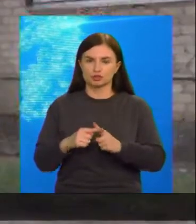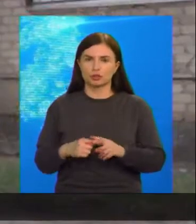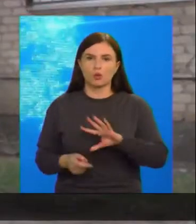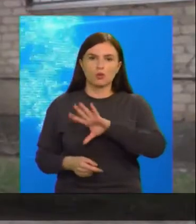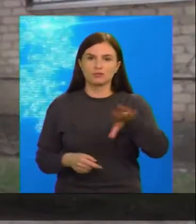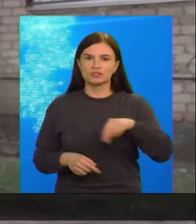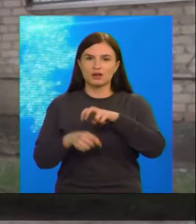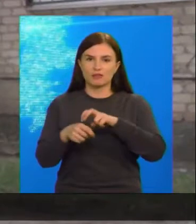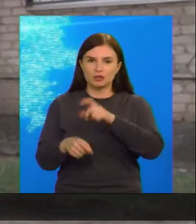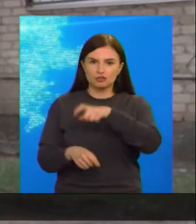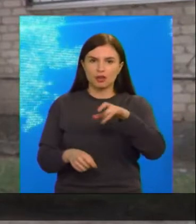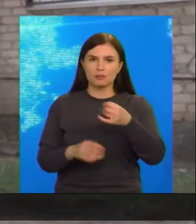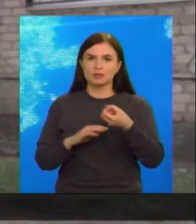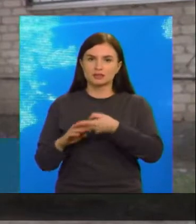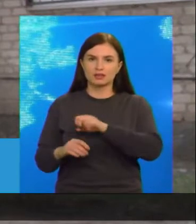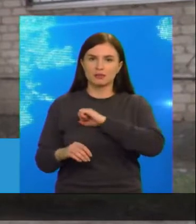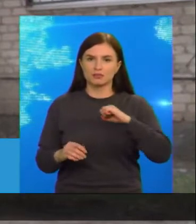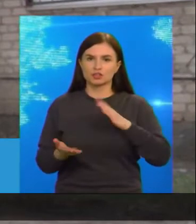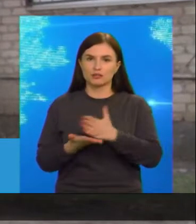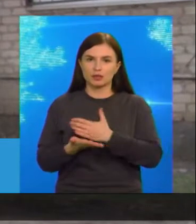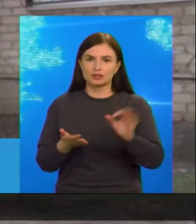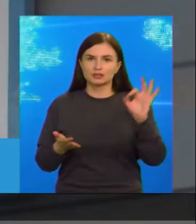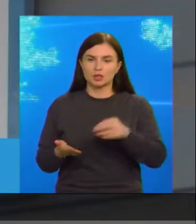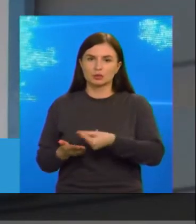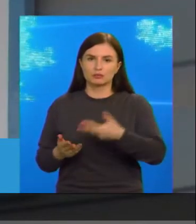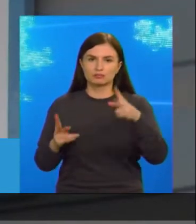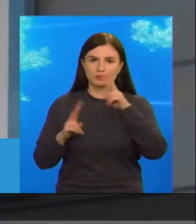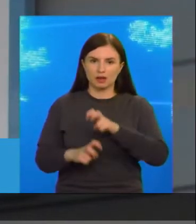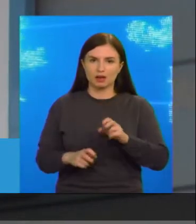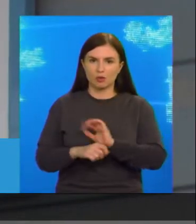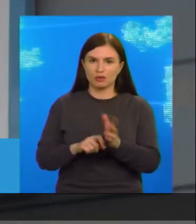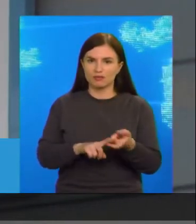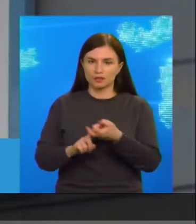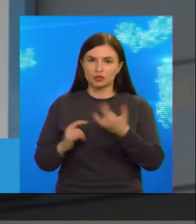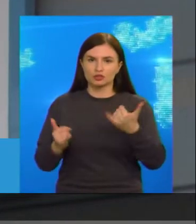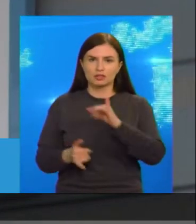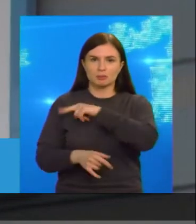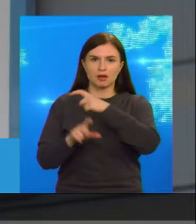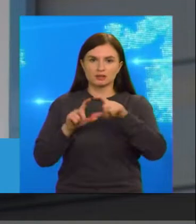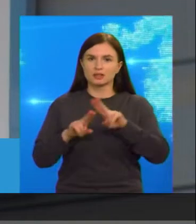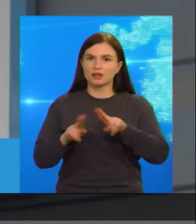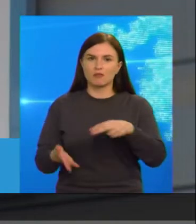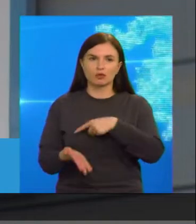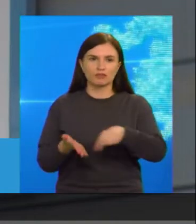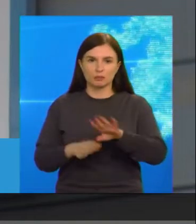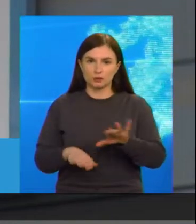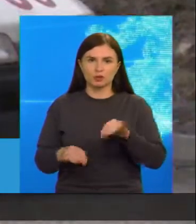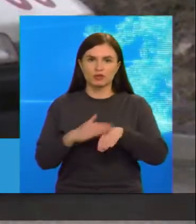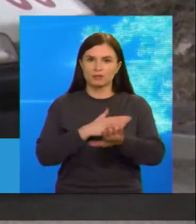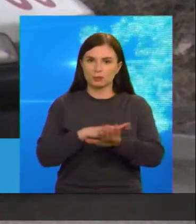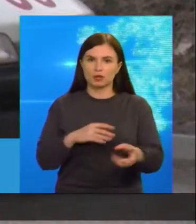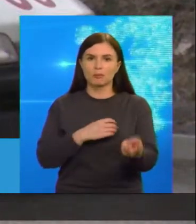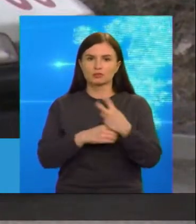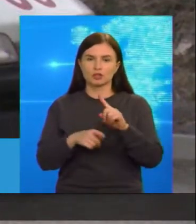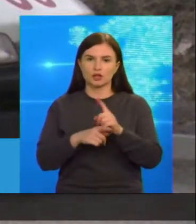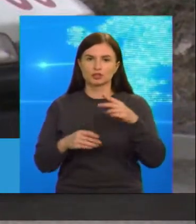всех врачей и пациентов терапевтического отделения тут же взяли анализ на коронавирус. Сейчас из больницы никого не выписывают и не выпускают. Посетителям